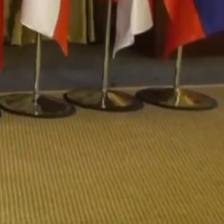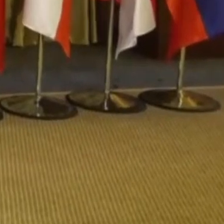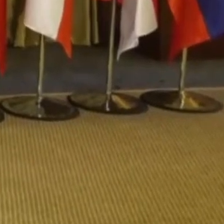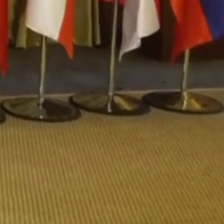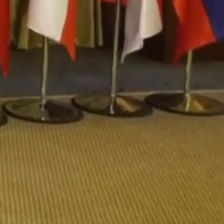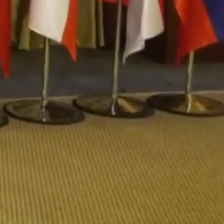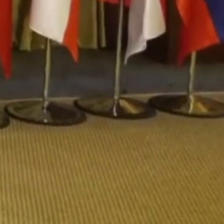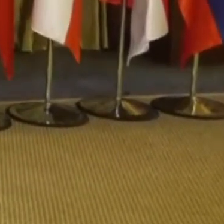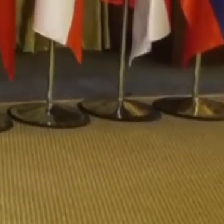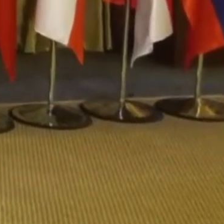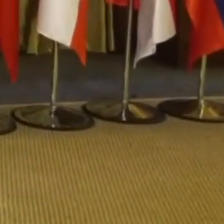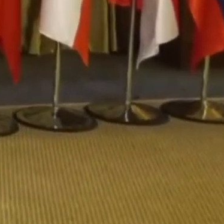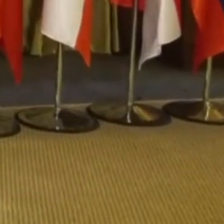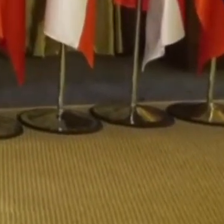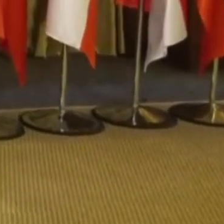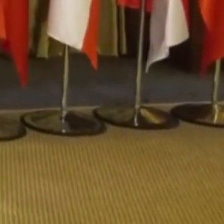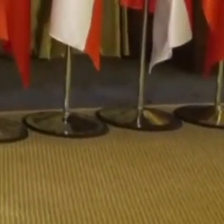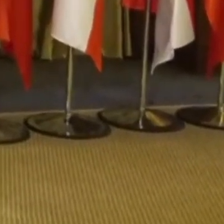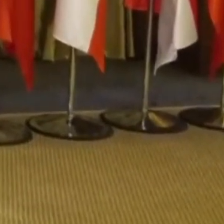Pada hari ini pasukan jihad